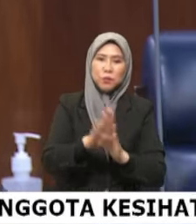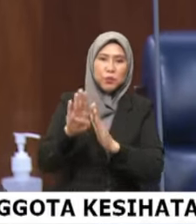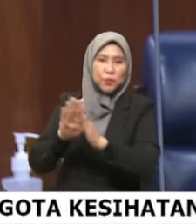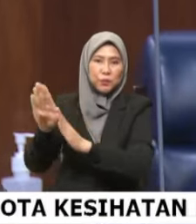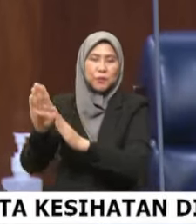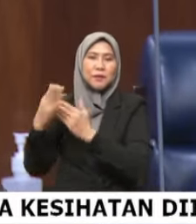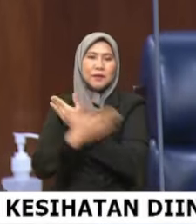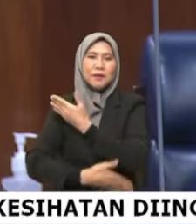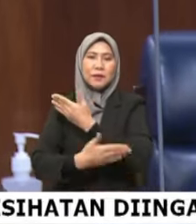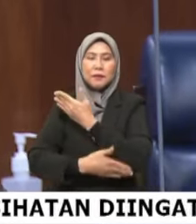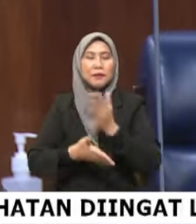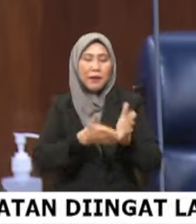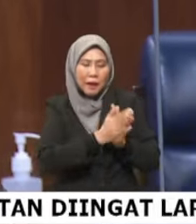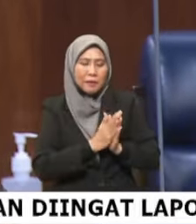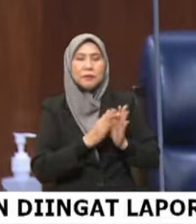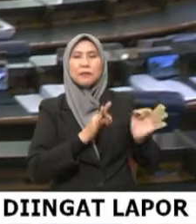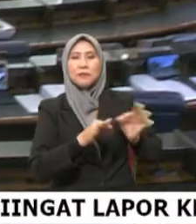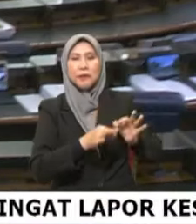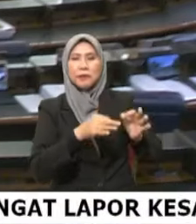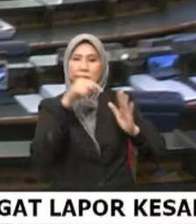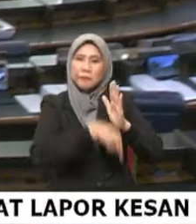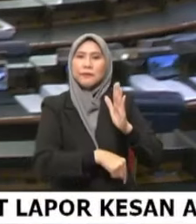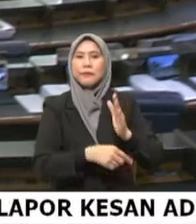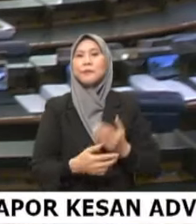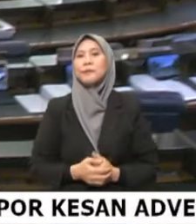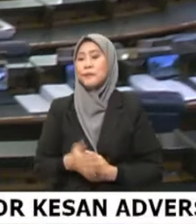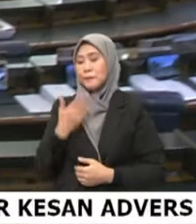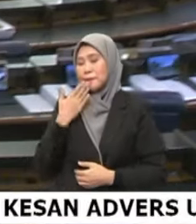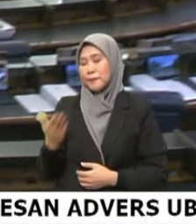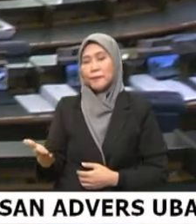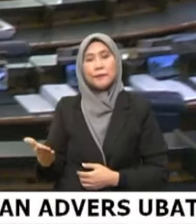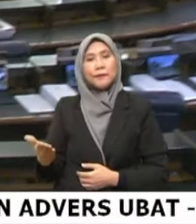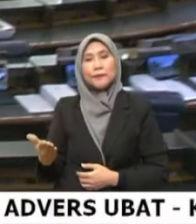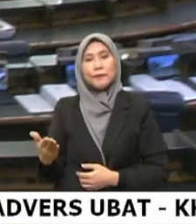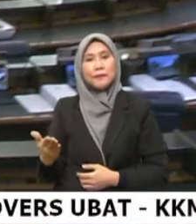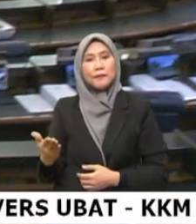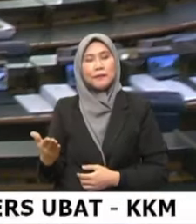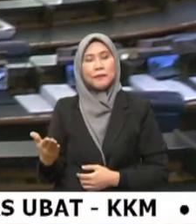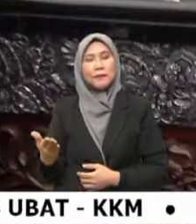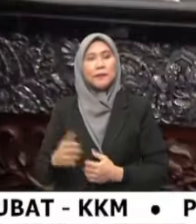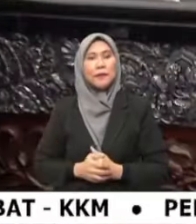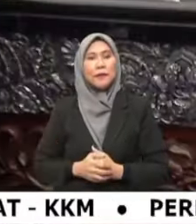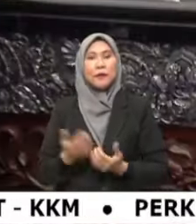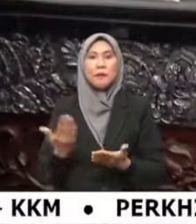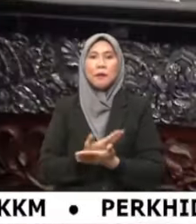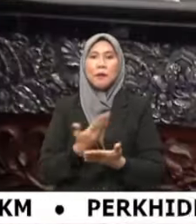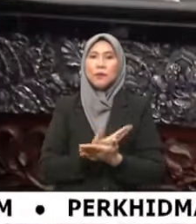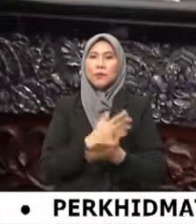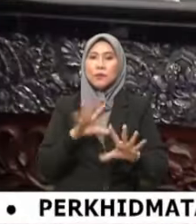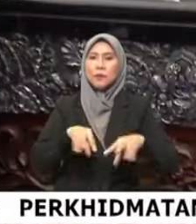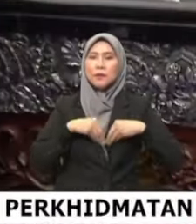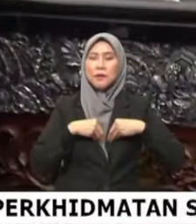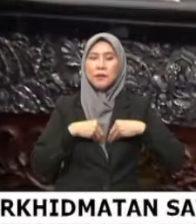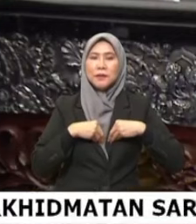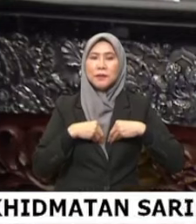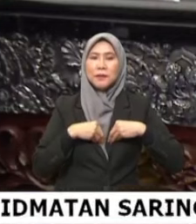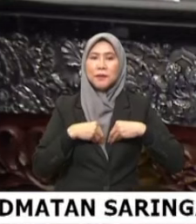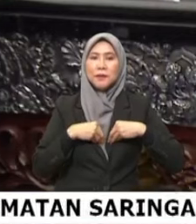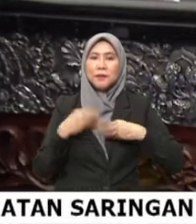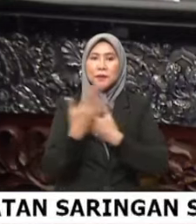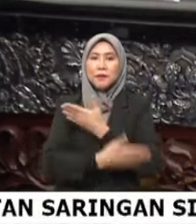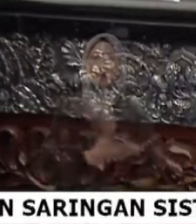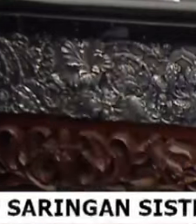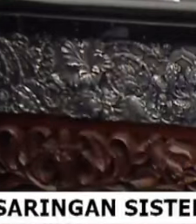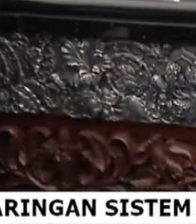keseluruhannya. Mohon penjelasan. Terima kasih Yang Berhormat. Yang terbaru kita telah pun diterima sebagai